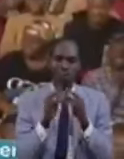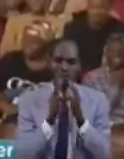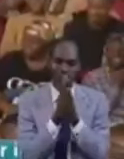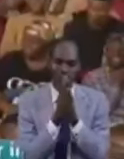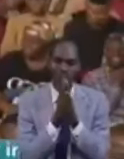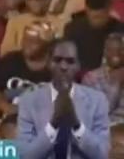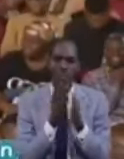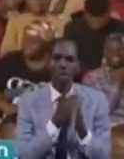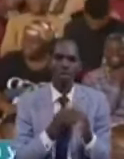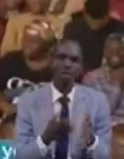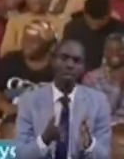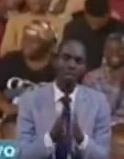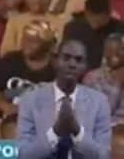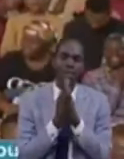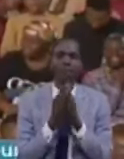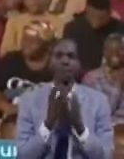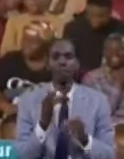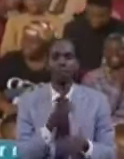soyez en